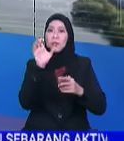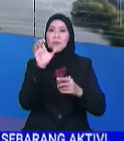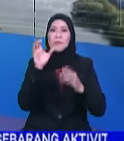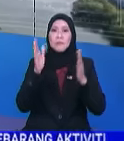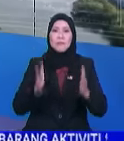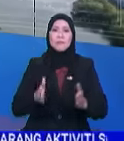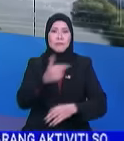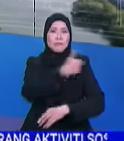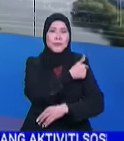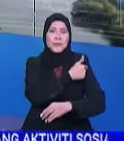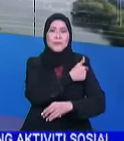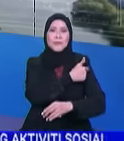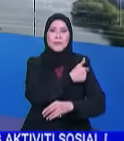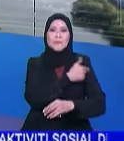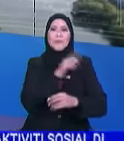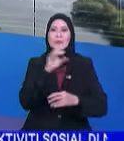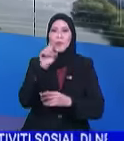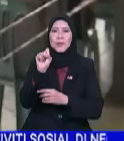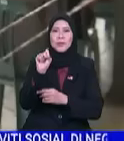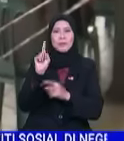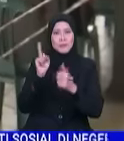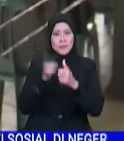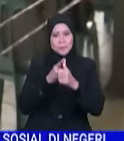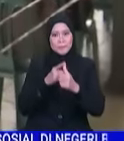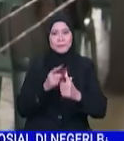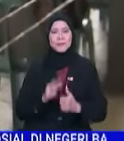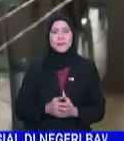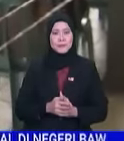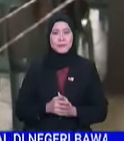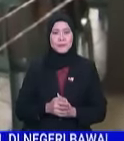penerima suntikan vaksin dos pertama.